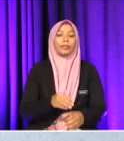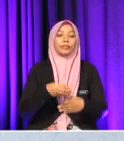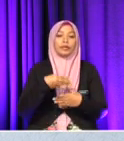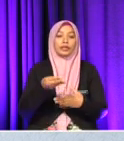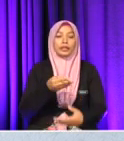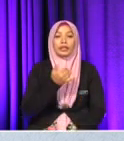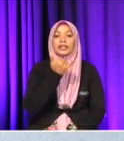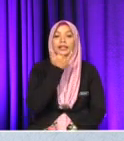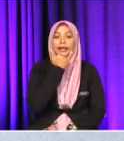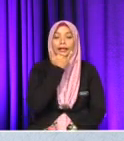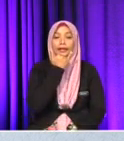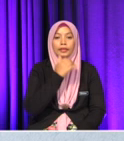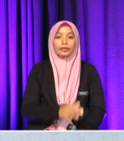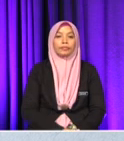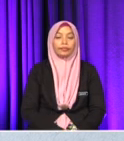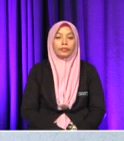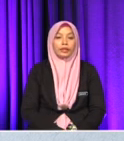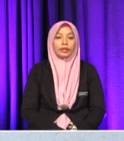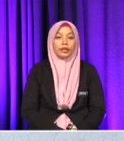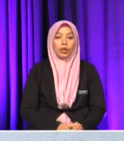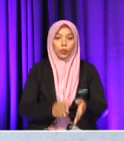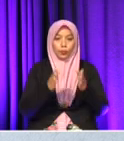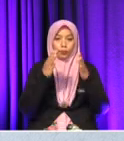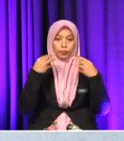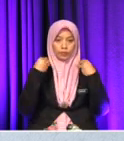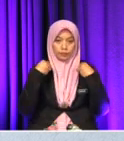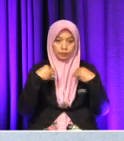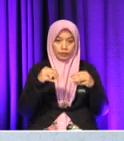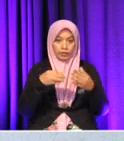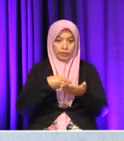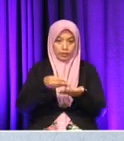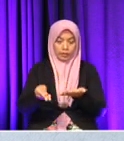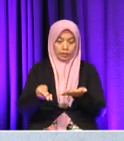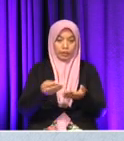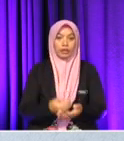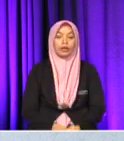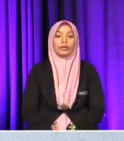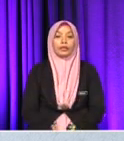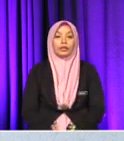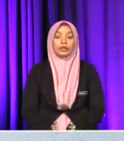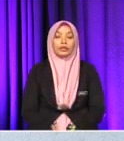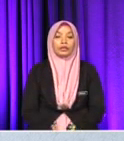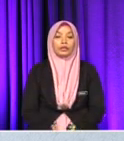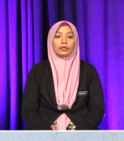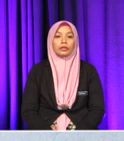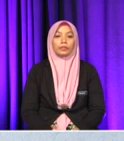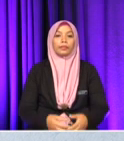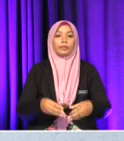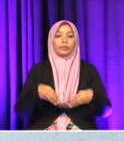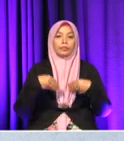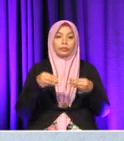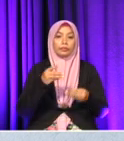pernyataan yakinkan pelanggan mengurangi cost jualan produk meningkatkan motivasi bekerja sesuai Syarikat